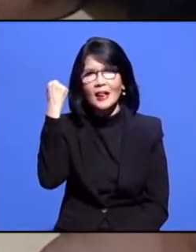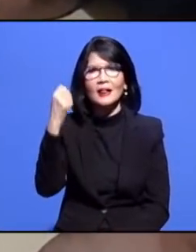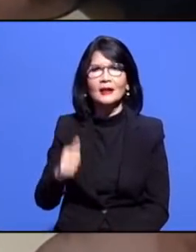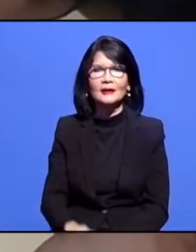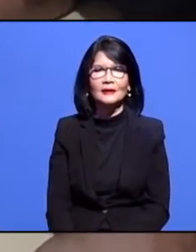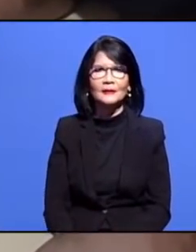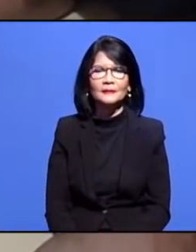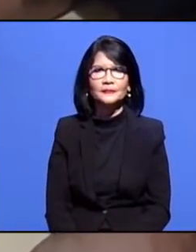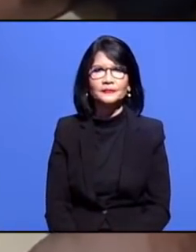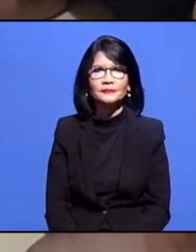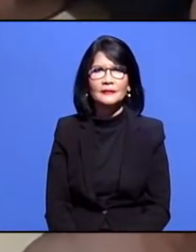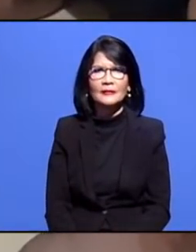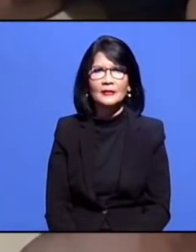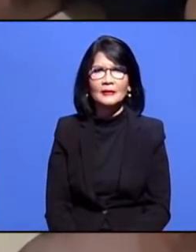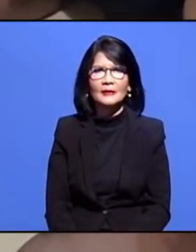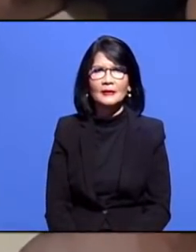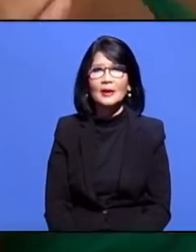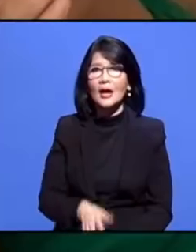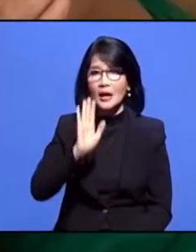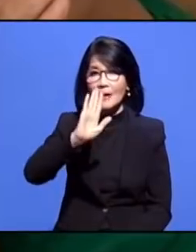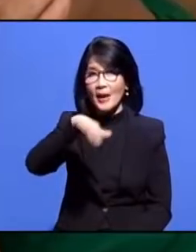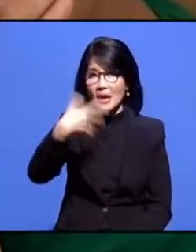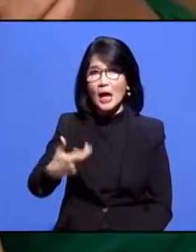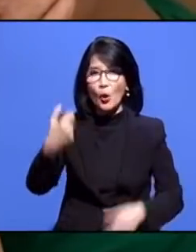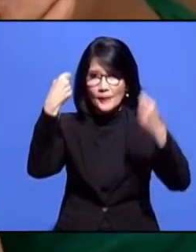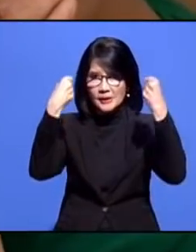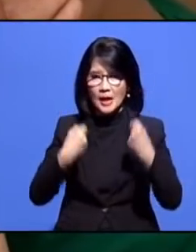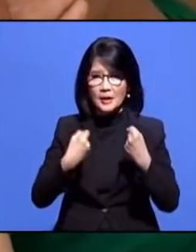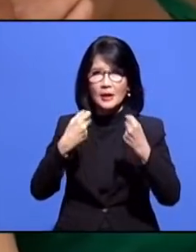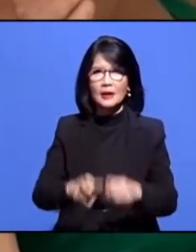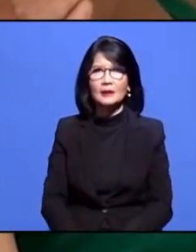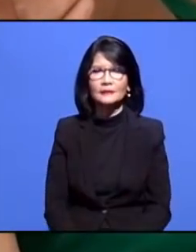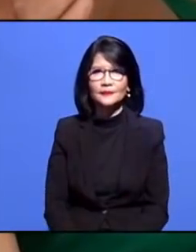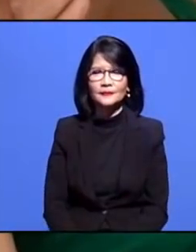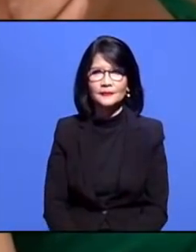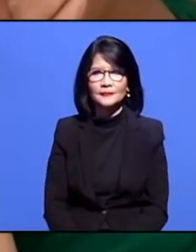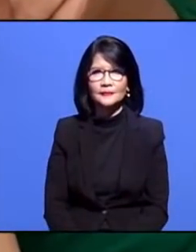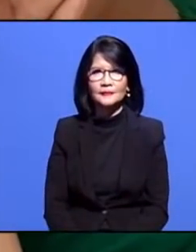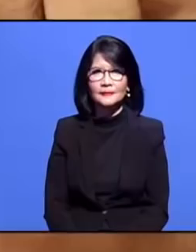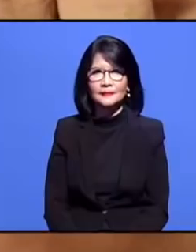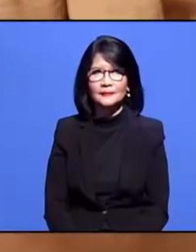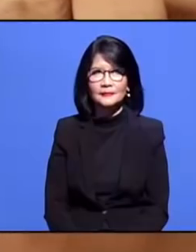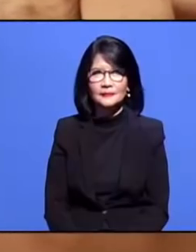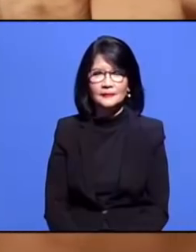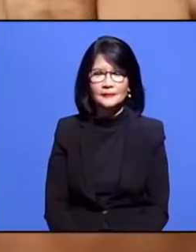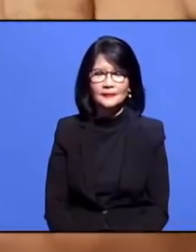Mapolsek Purworejo. Mereka pun terancam 5 tahun penjara. Irsyap Priyongko, Pasuruan, Jawa Timur.